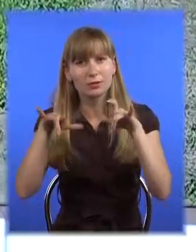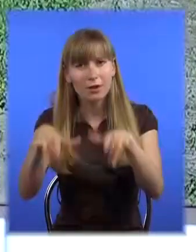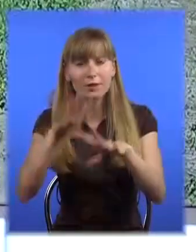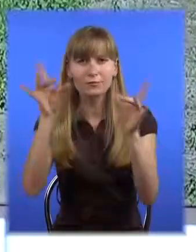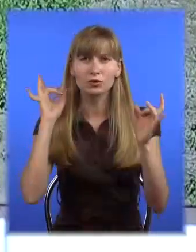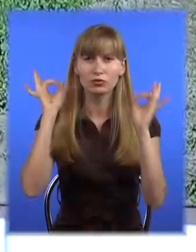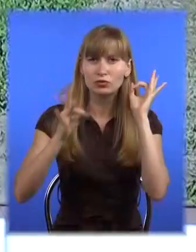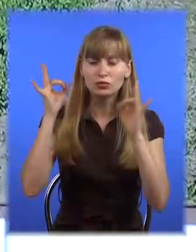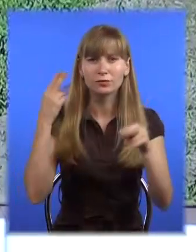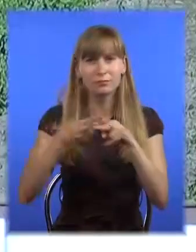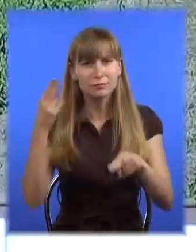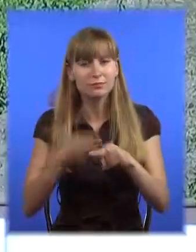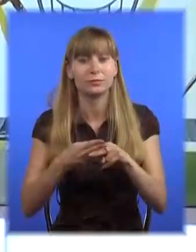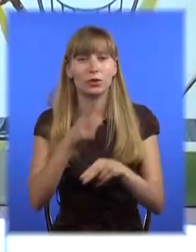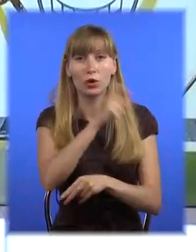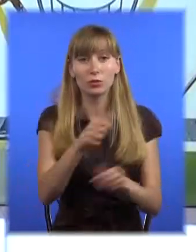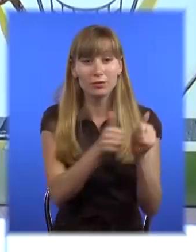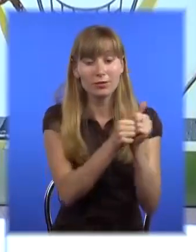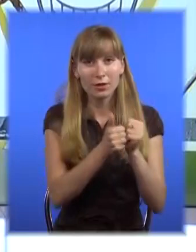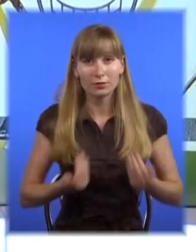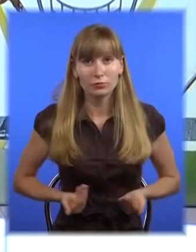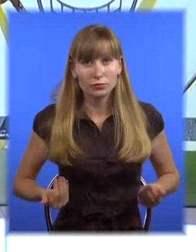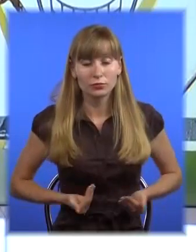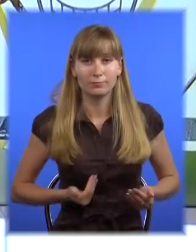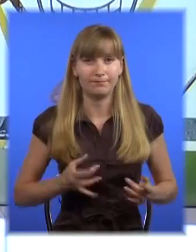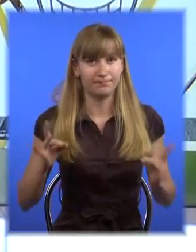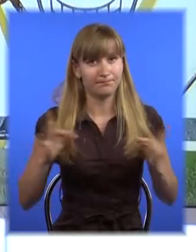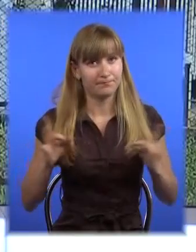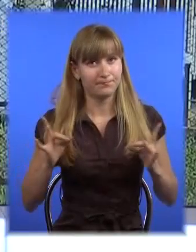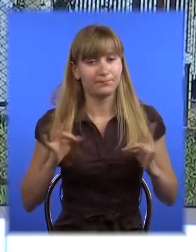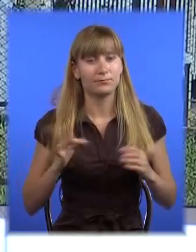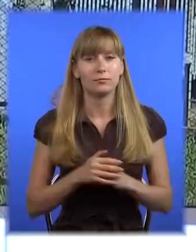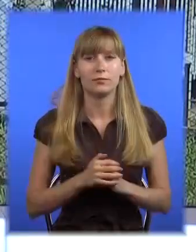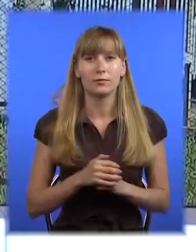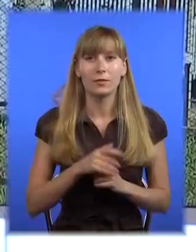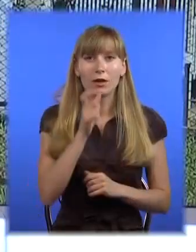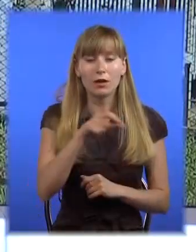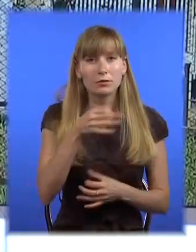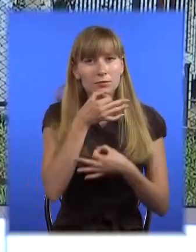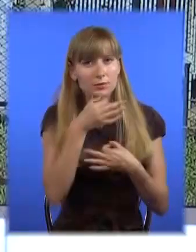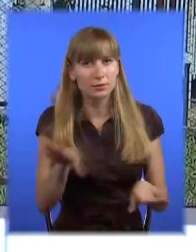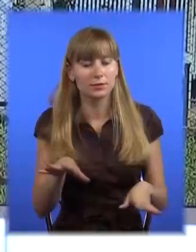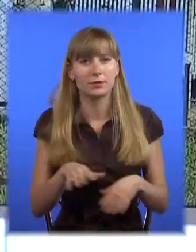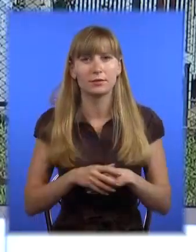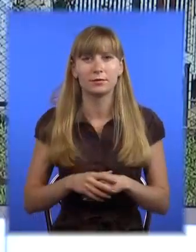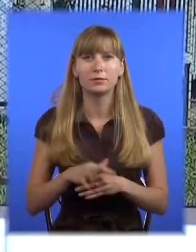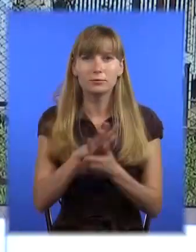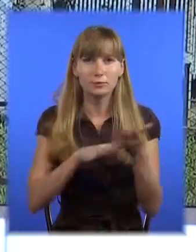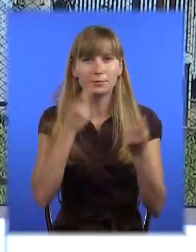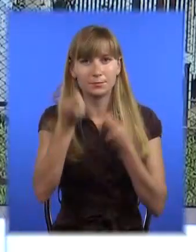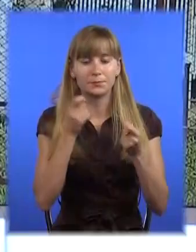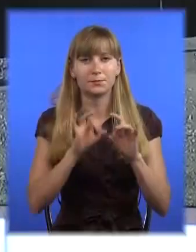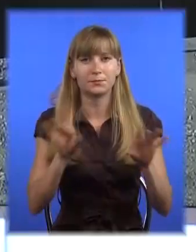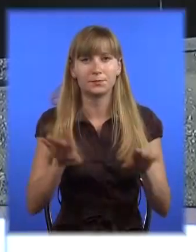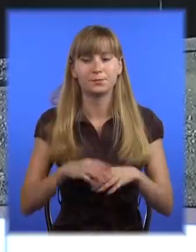ним дискомфорт заважають нормальному життю навколишніх будинків. Такому сусідству люди зовсім не раді. Олександр